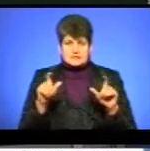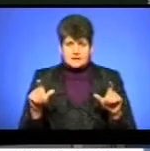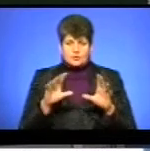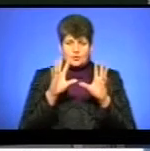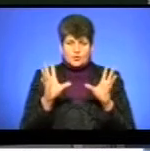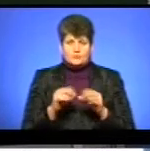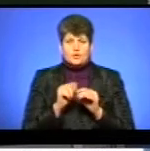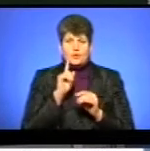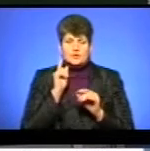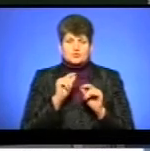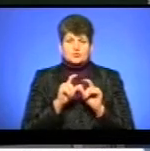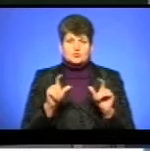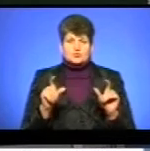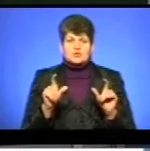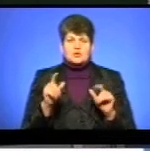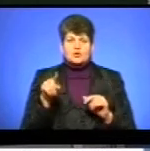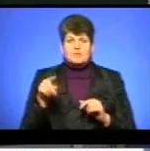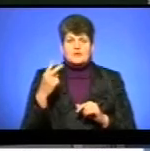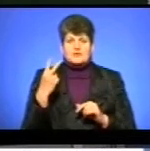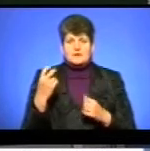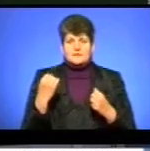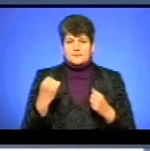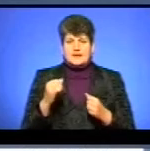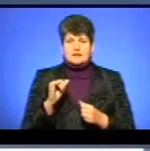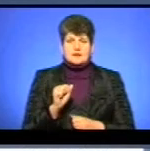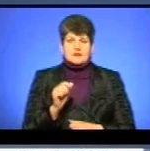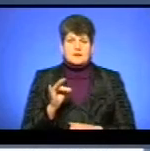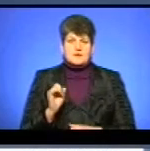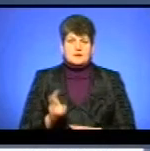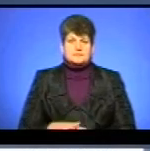дитячо-юнацької спортивної школи номер 2 Андрій Рибак.